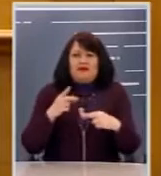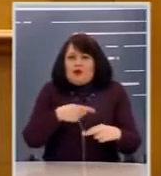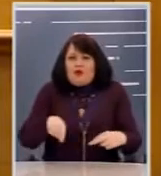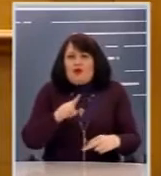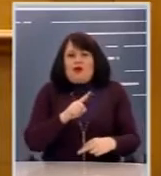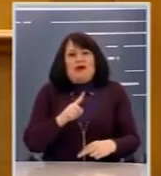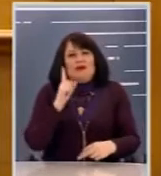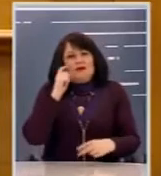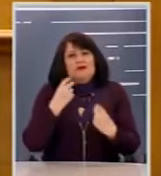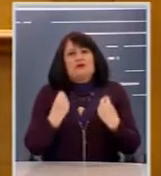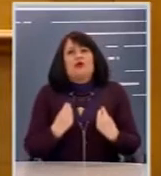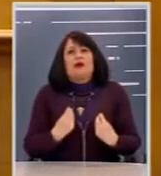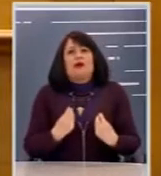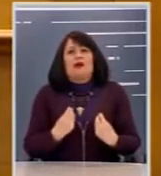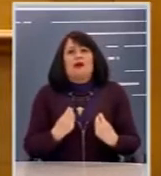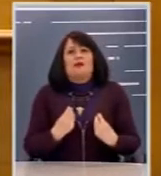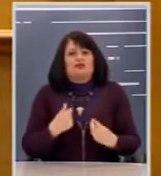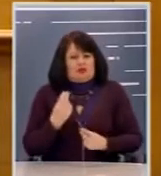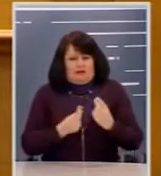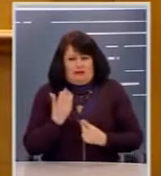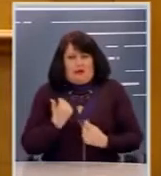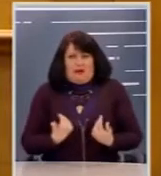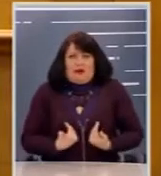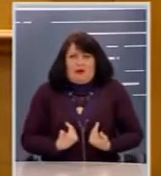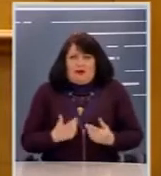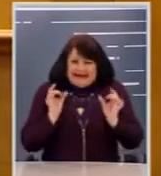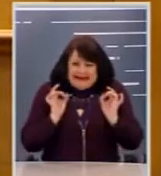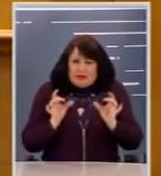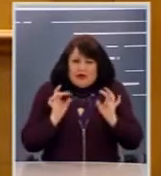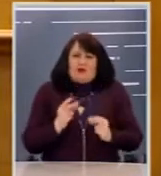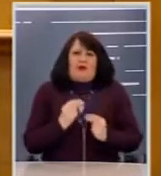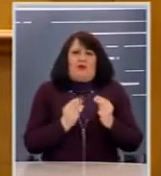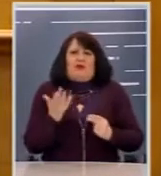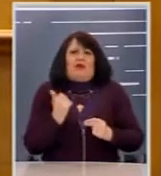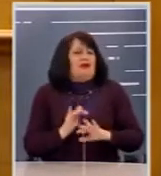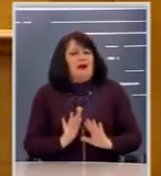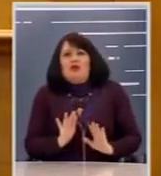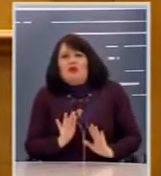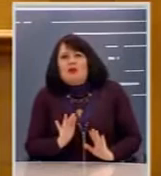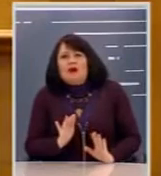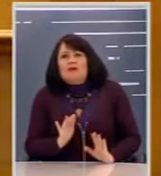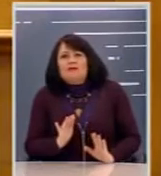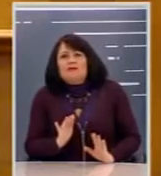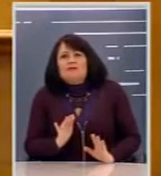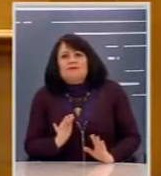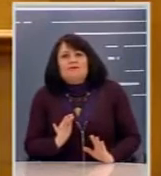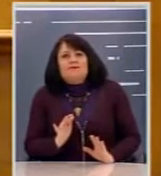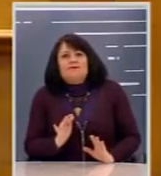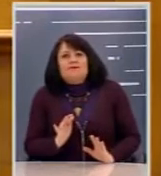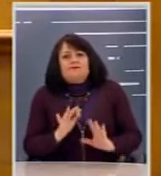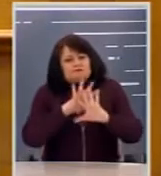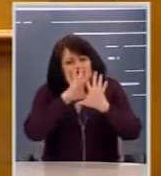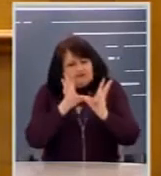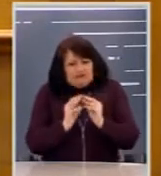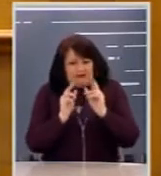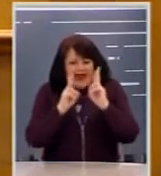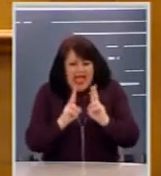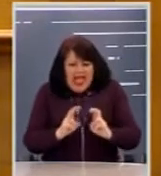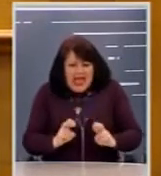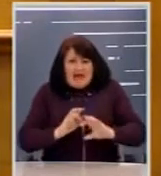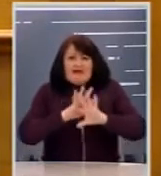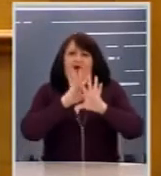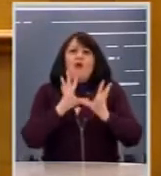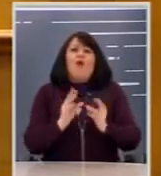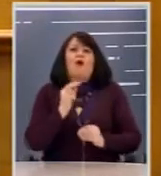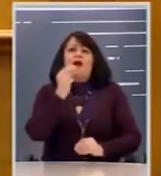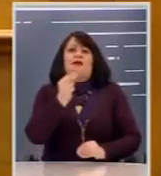εμείς δεν έχουμε κανένα πρόβλημα, μα απολύτως κανένα πρόβλημα, για την πλήρη έρευνα σε όλα